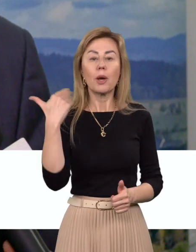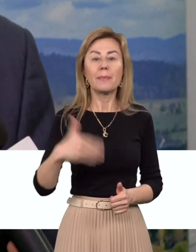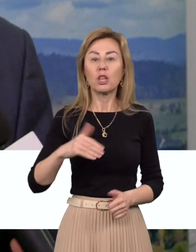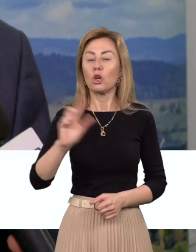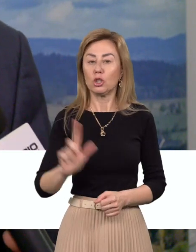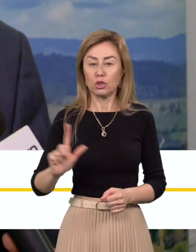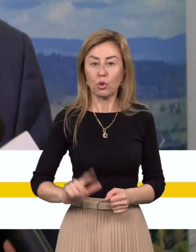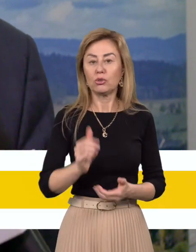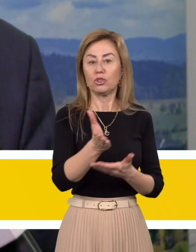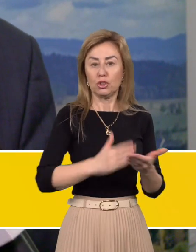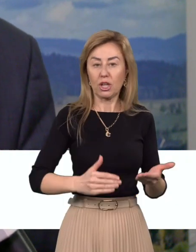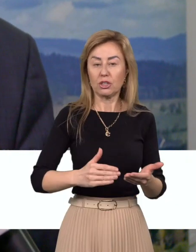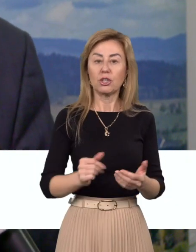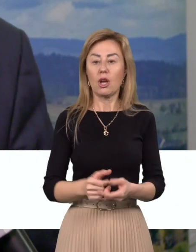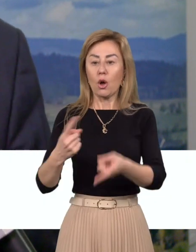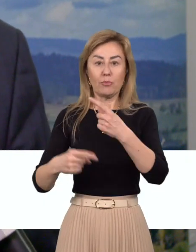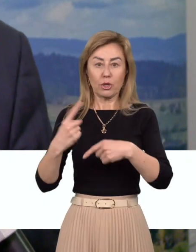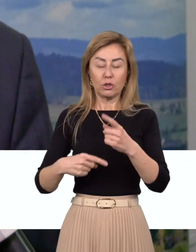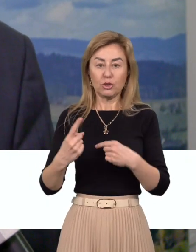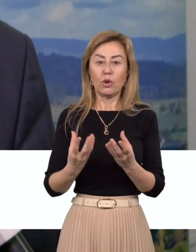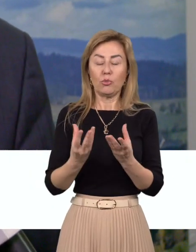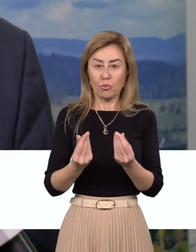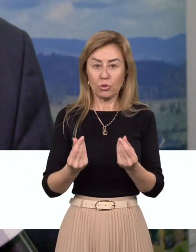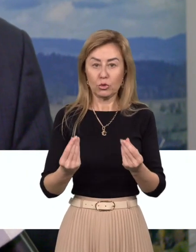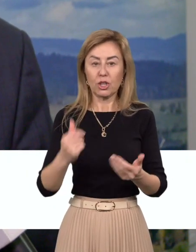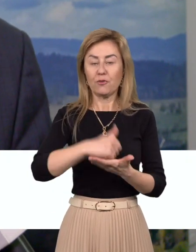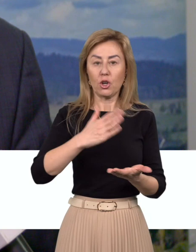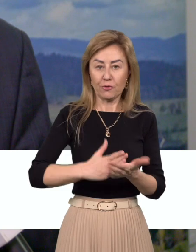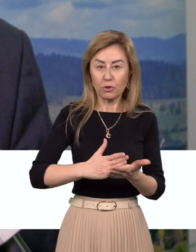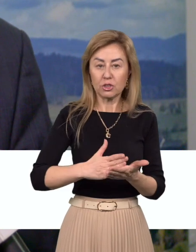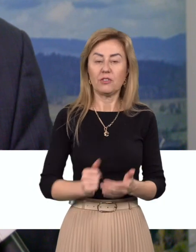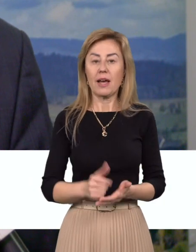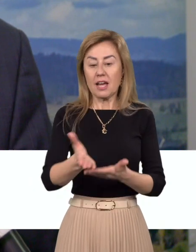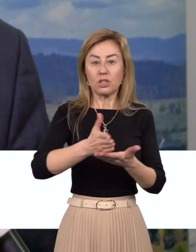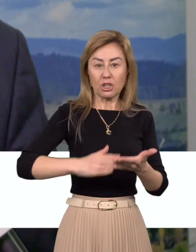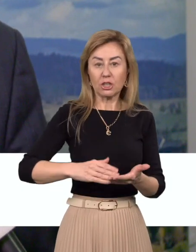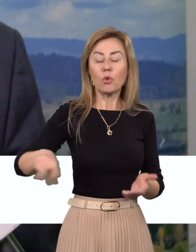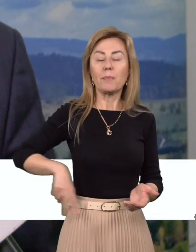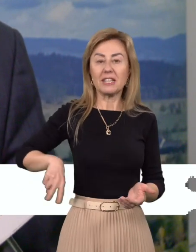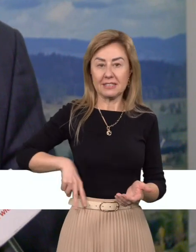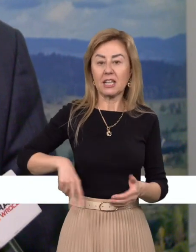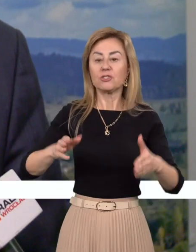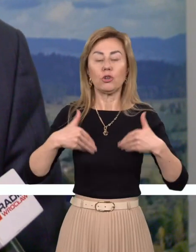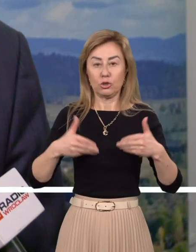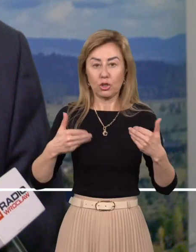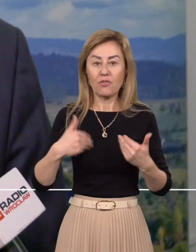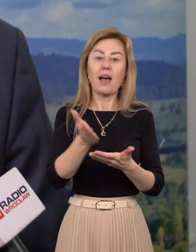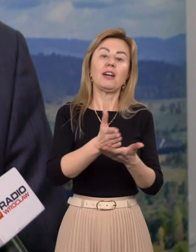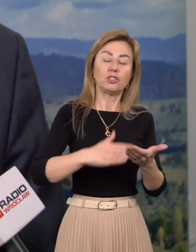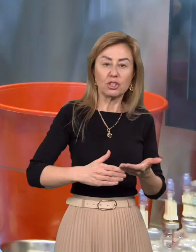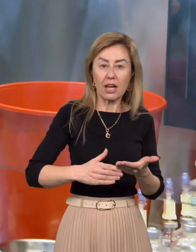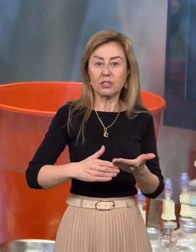złotych. Z tego 1 700 pochodziło z budżetu województwa, 1 300 z Ministerstwa Zdrowia i